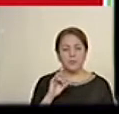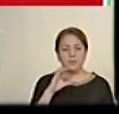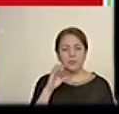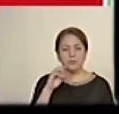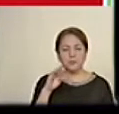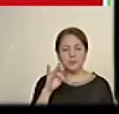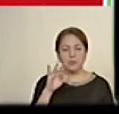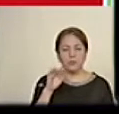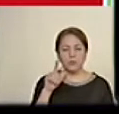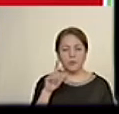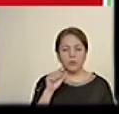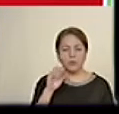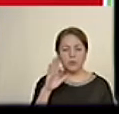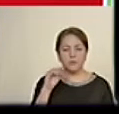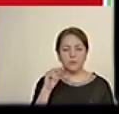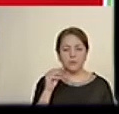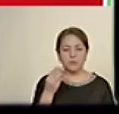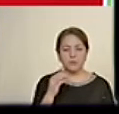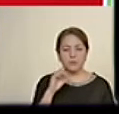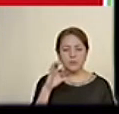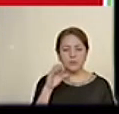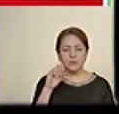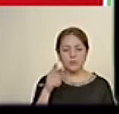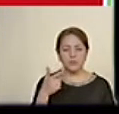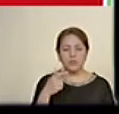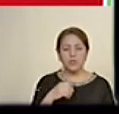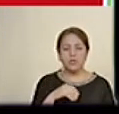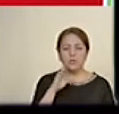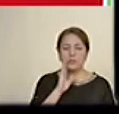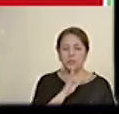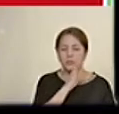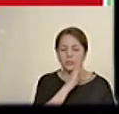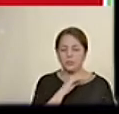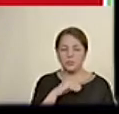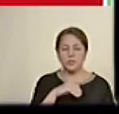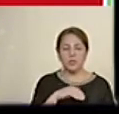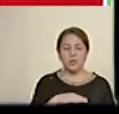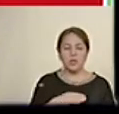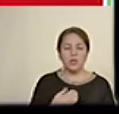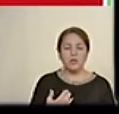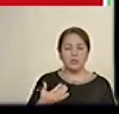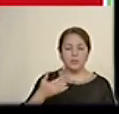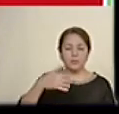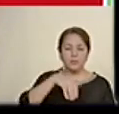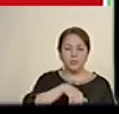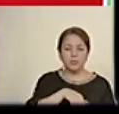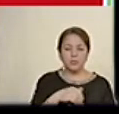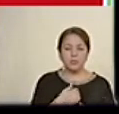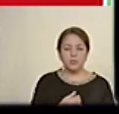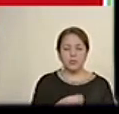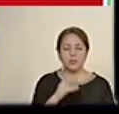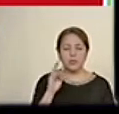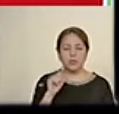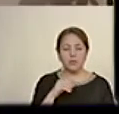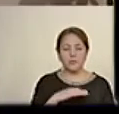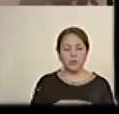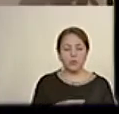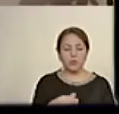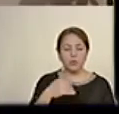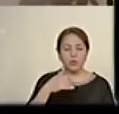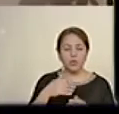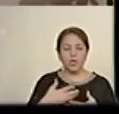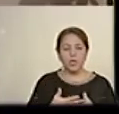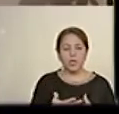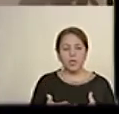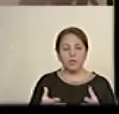Растрогавшись, женщина насыпала нам полную корзину яблок из своего сада. Ребята, у вас тоже